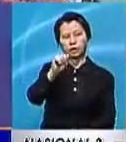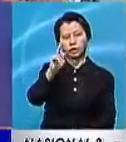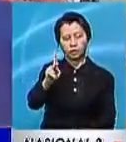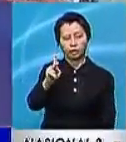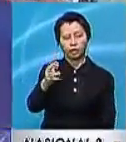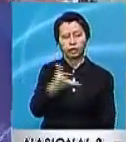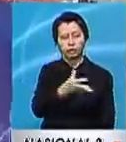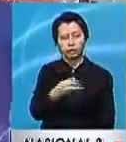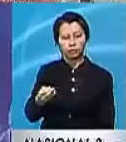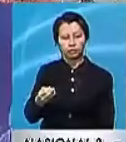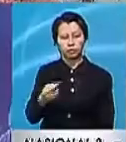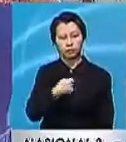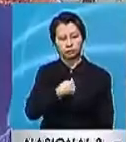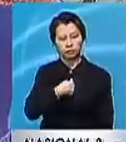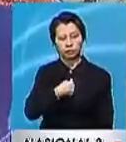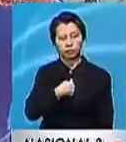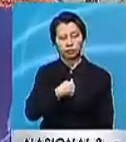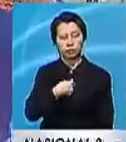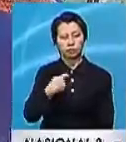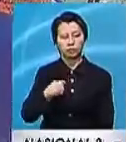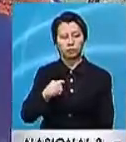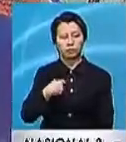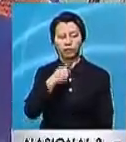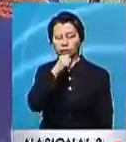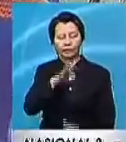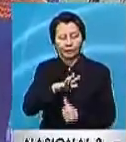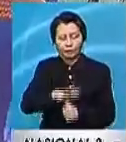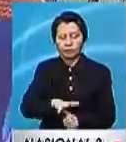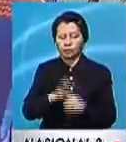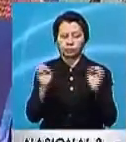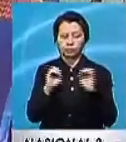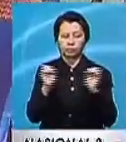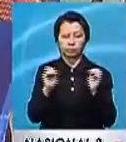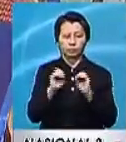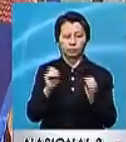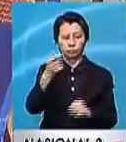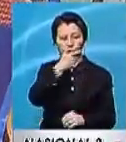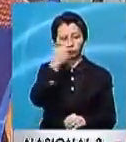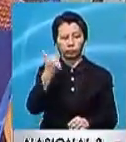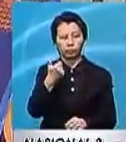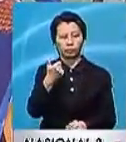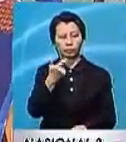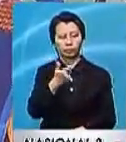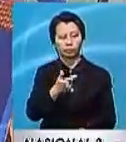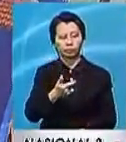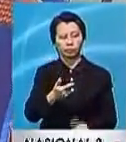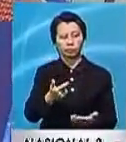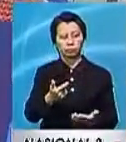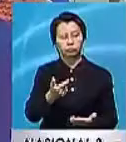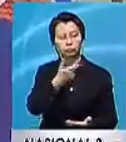itu saya tak tertekan pun sebab lagipun benda tu